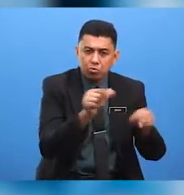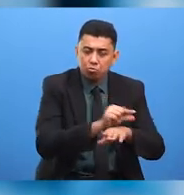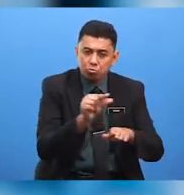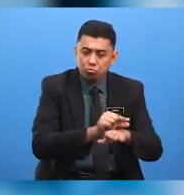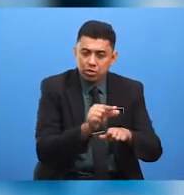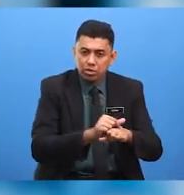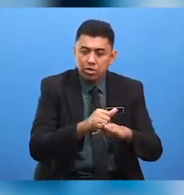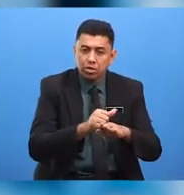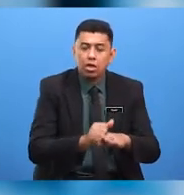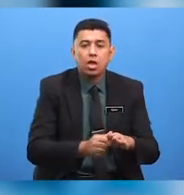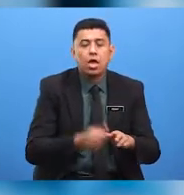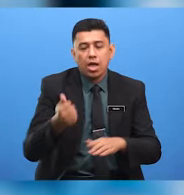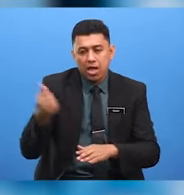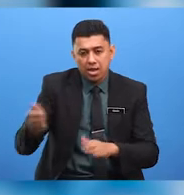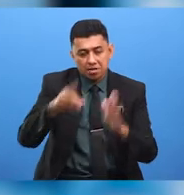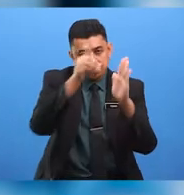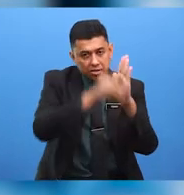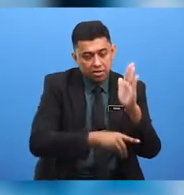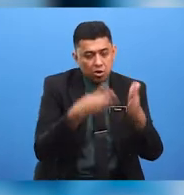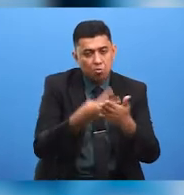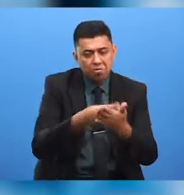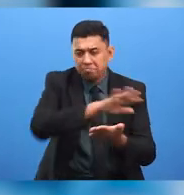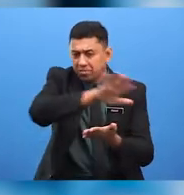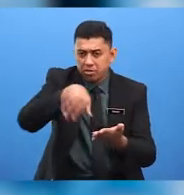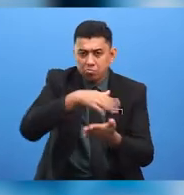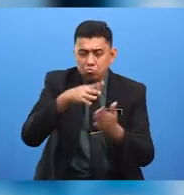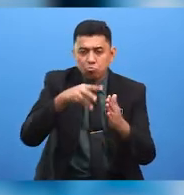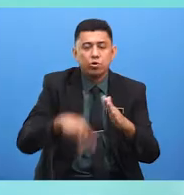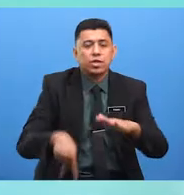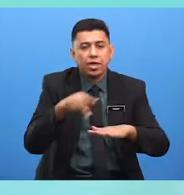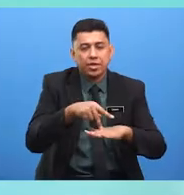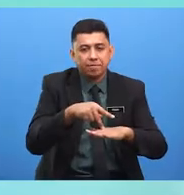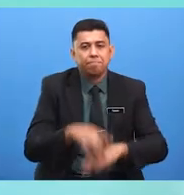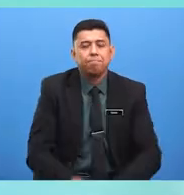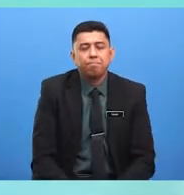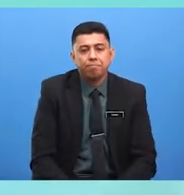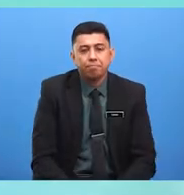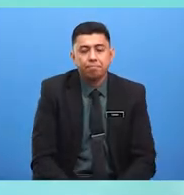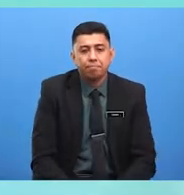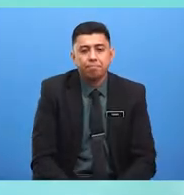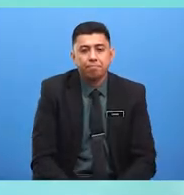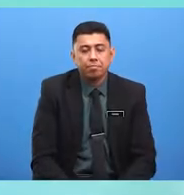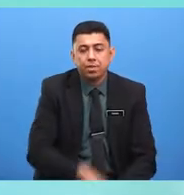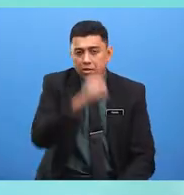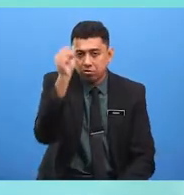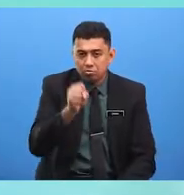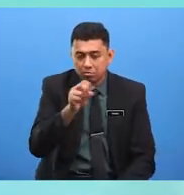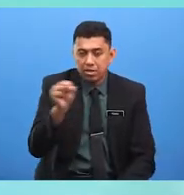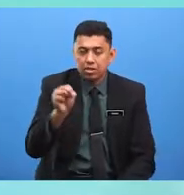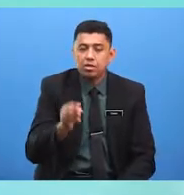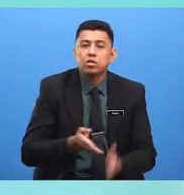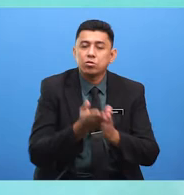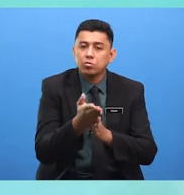pasaran dan menaikkan kadar faedah pinjaman soalnya seterusnya